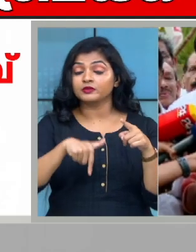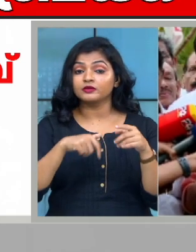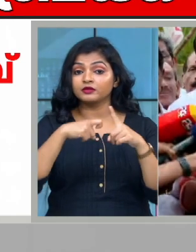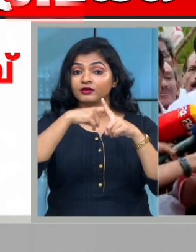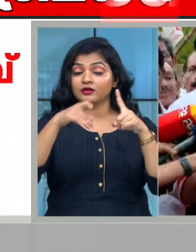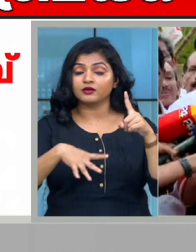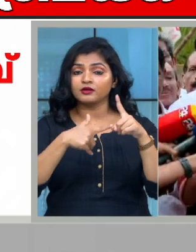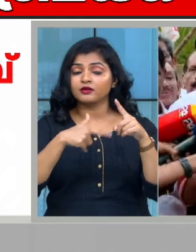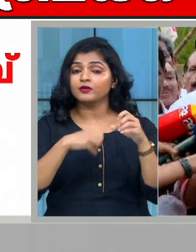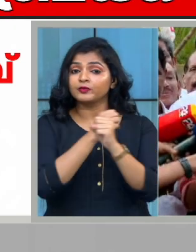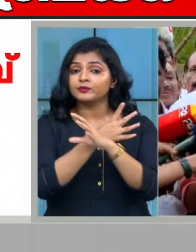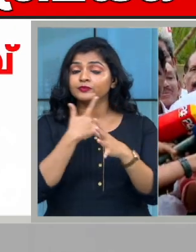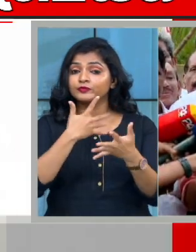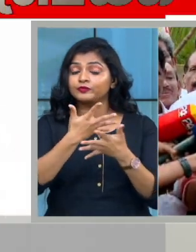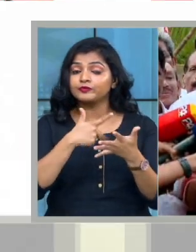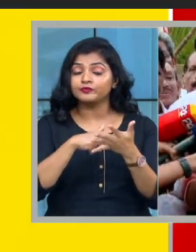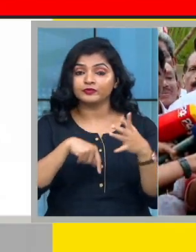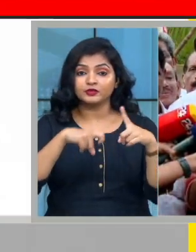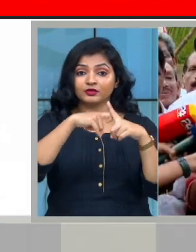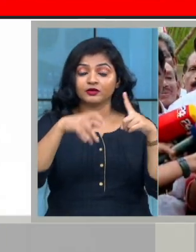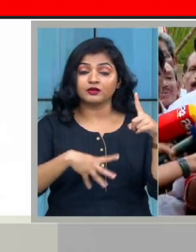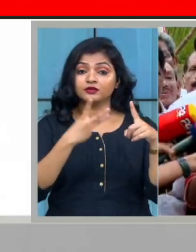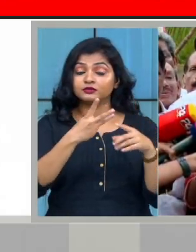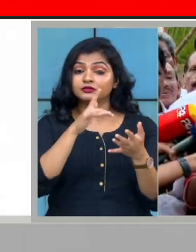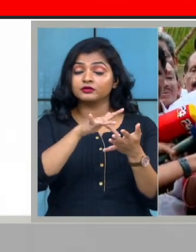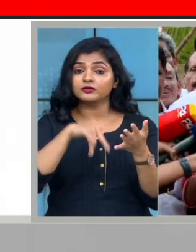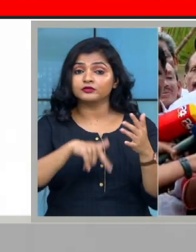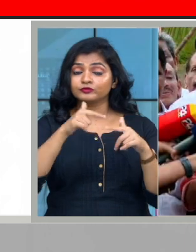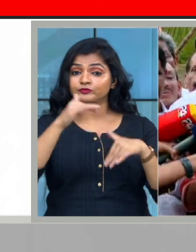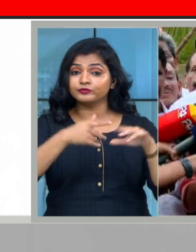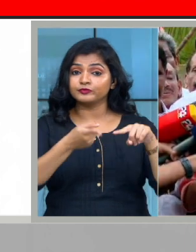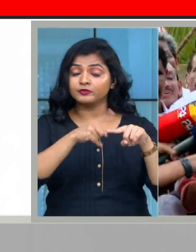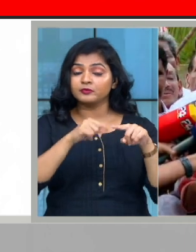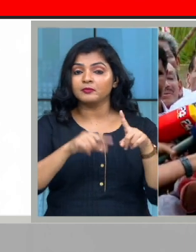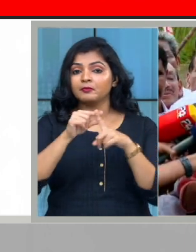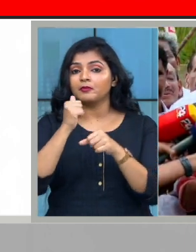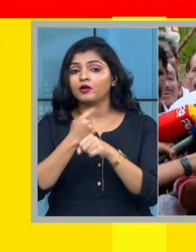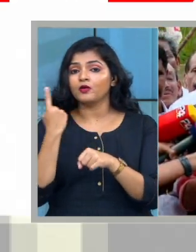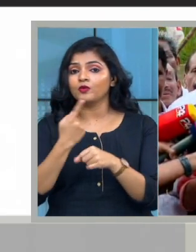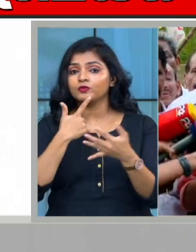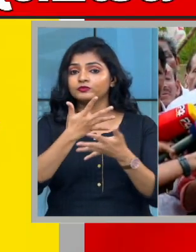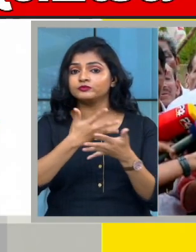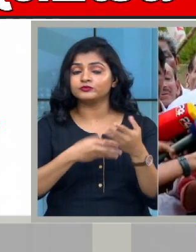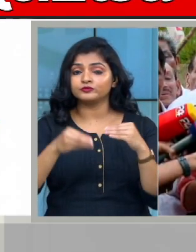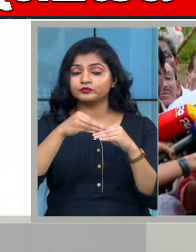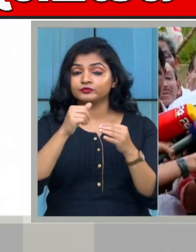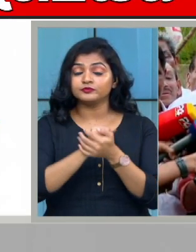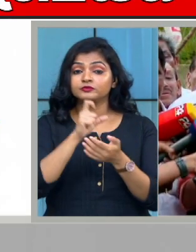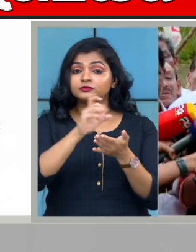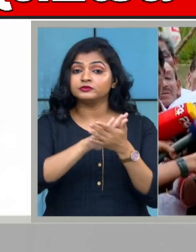ചെയ്യുന്നത്, കേരളത്തിലെ 3 തെരഞ്ഞെടുപ്പ് പോലും ചർച്ച ചെയ്യുന്നില്ല. നിങ്ങൾക്ക് ആകെ ചർച്ച ചെയ്യേണ്ടത് പാലക്കാടാണ്. ചേലക്കര ചർച്ച